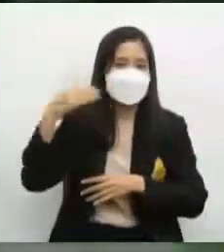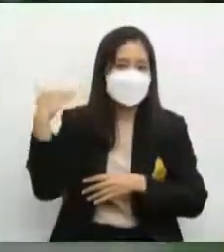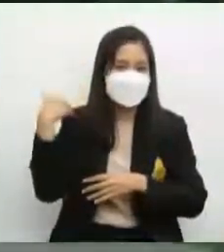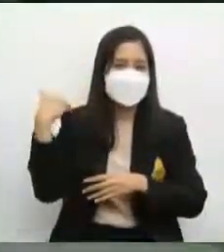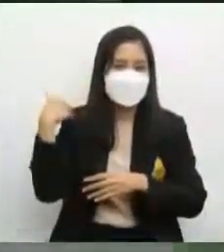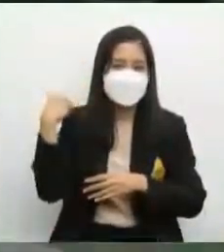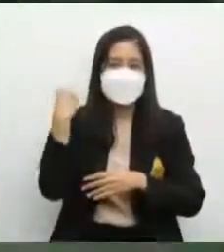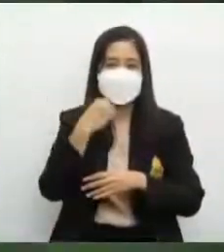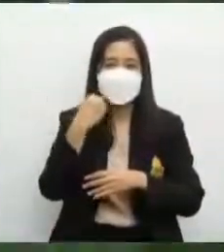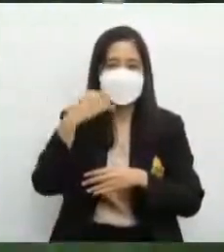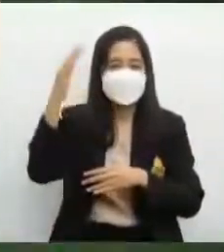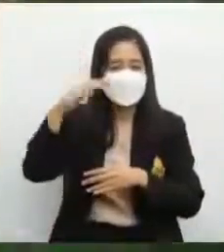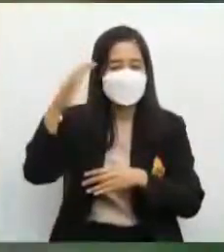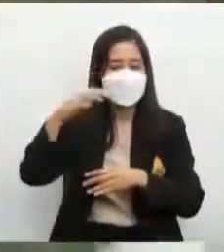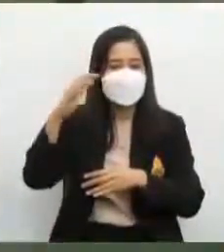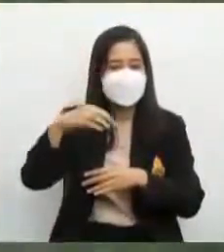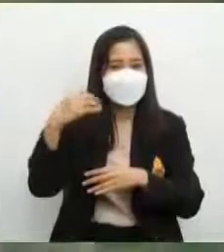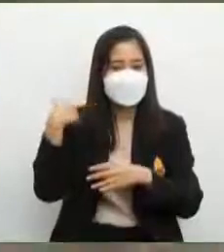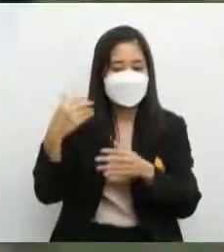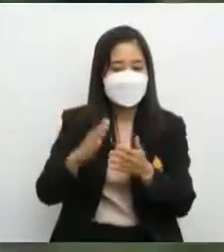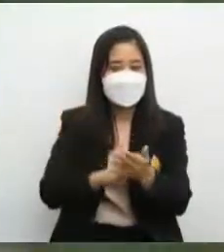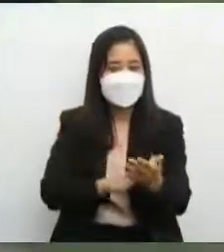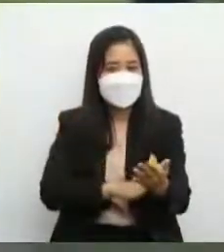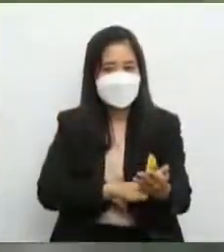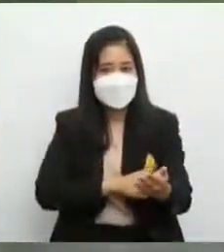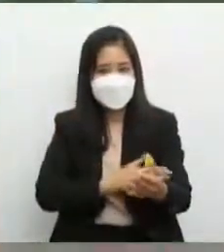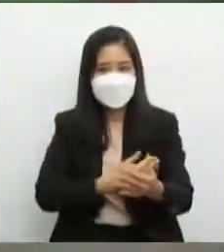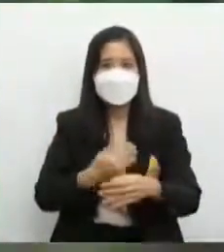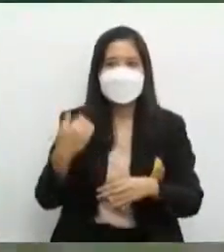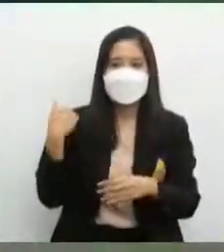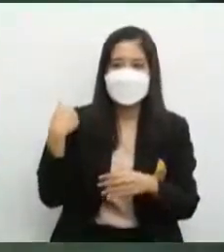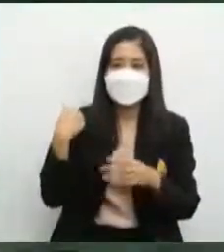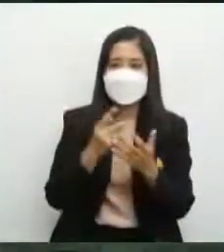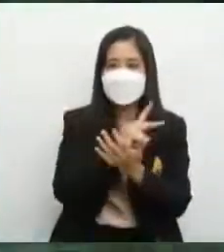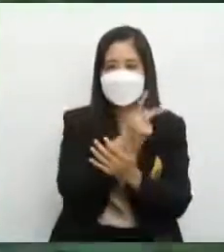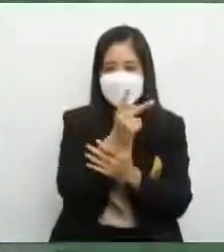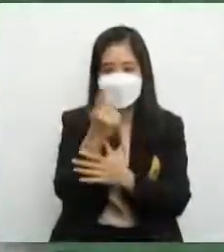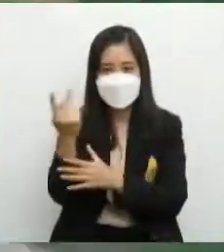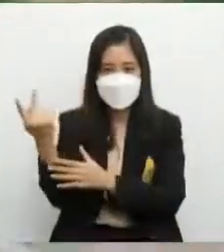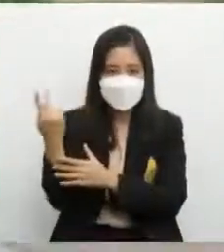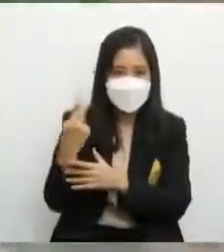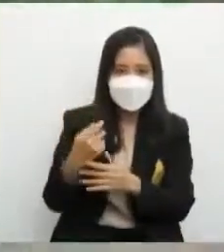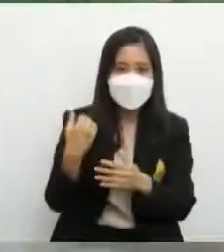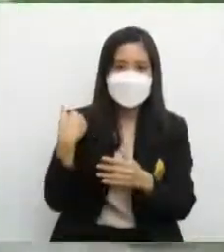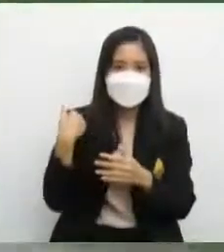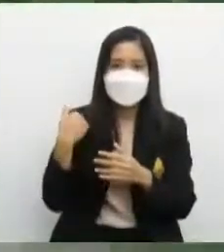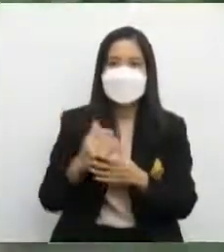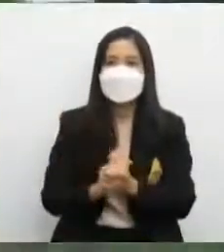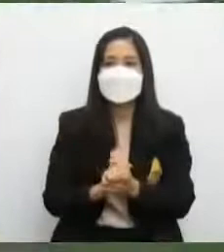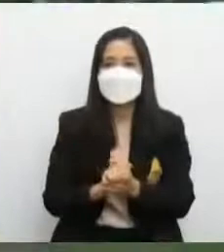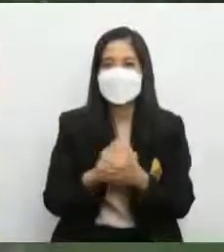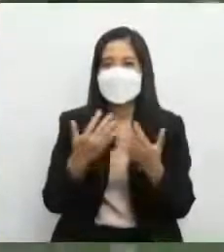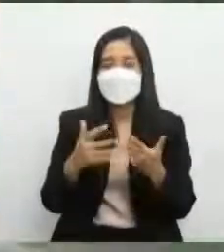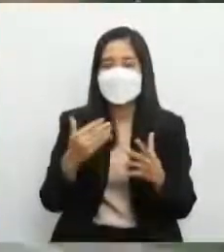ข้างสม่ำเสมอและยาวนานเนื่องจากยังคงมีป่าในพื้นที่อำเภออยู่มากประกอบกับป่าในเขตเมีย